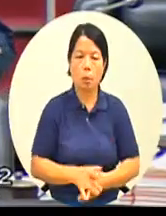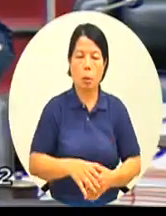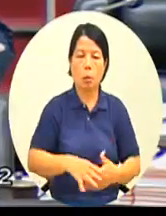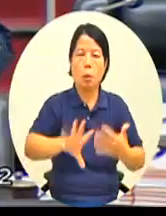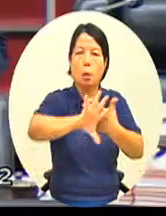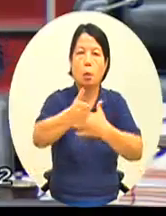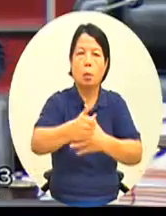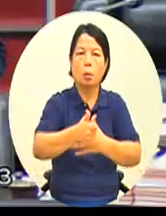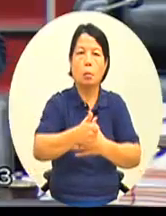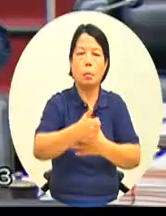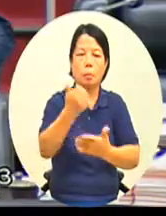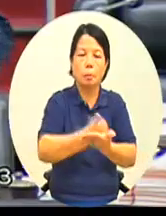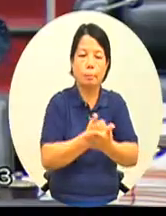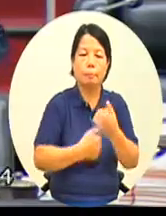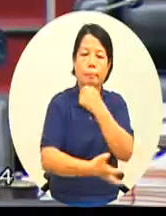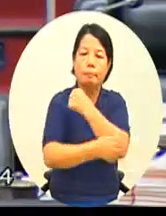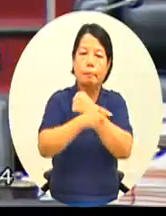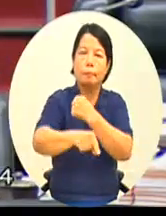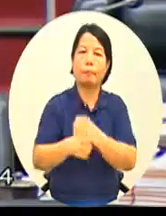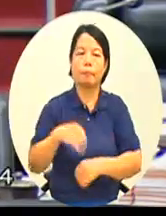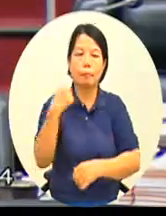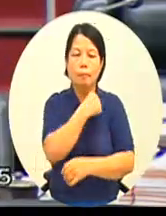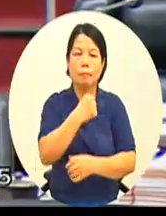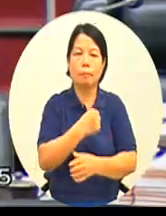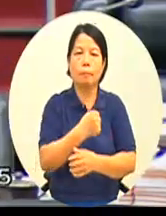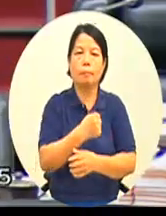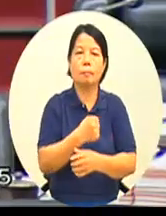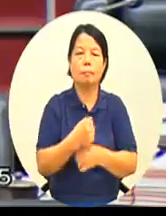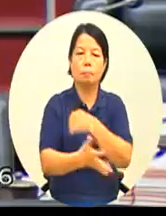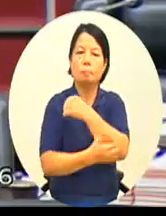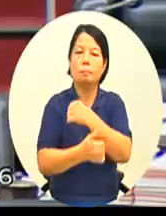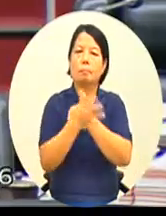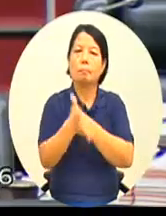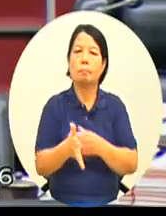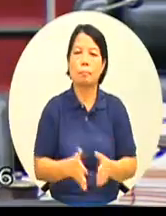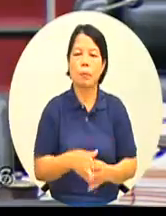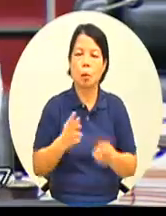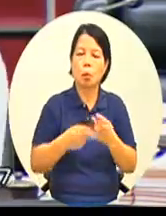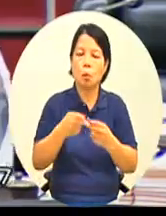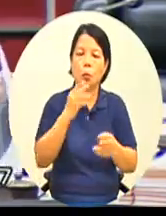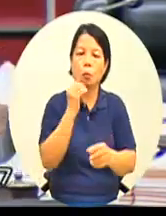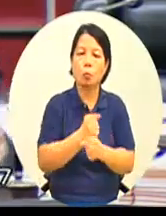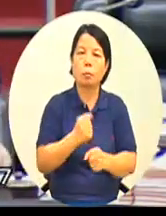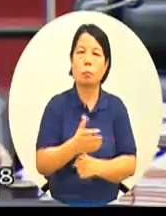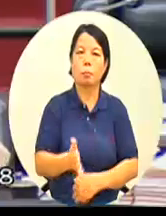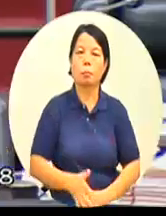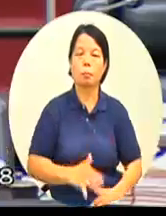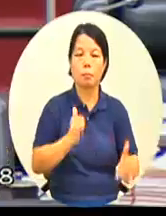吗？不可能，本国劳力，那你要怎么样？那我们先请社会局，